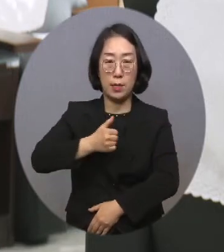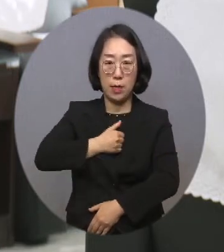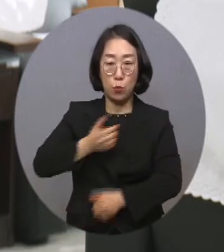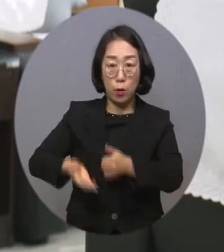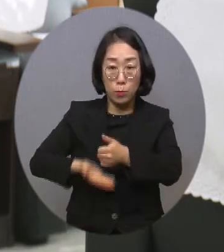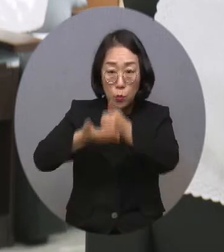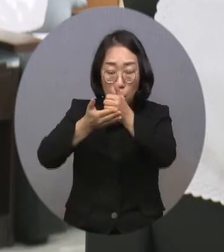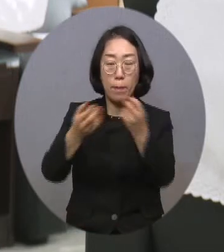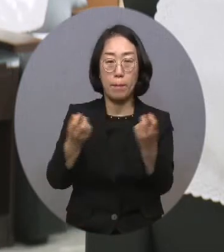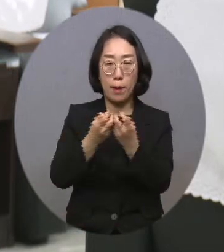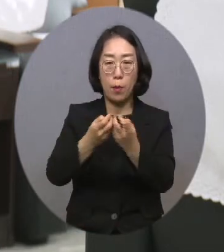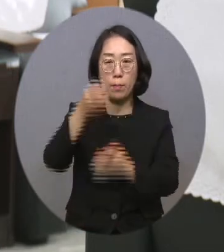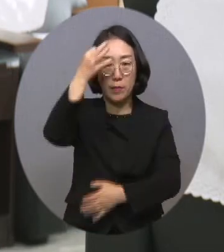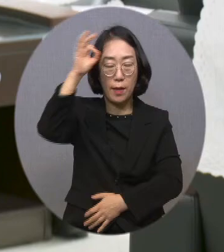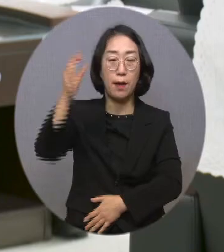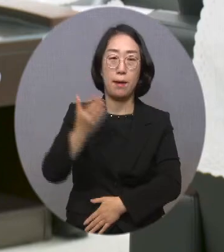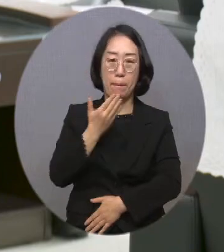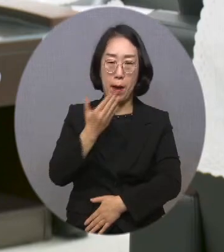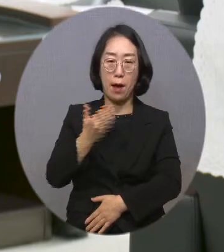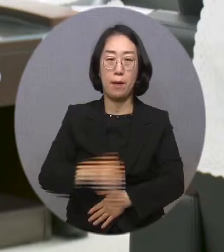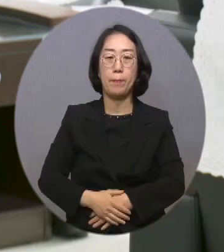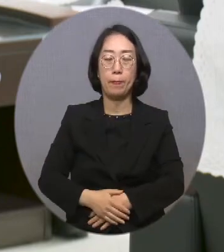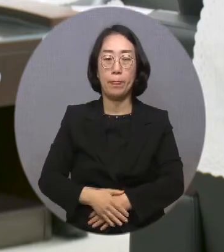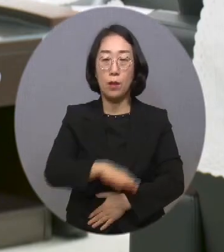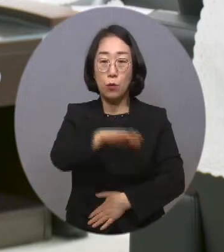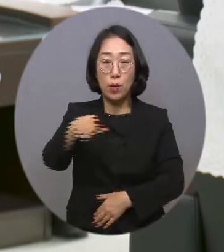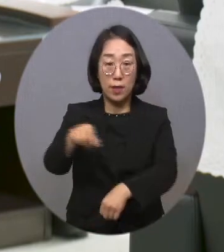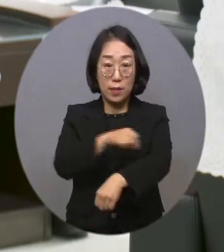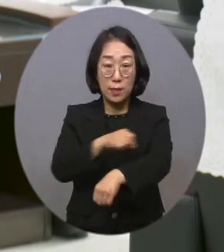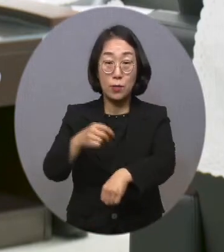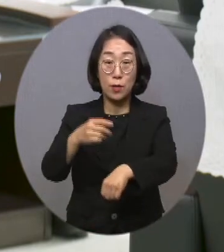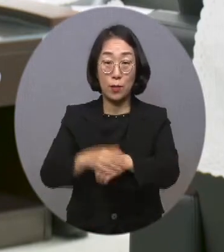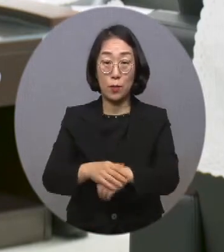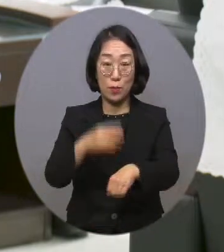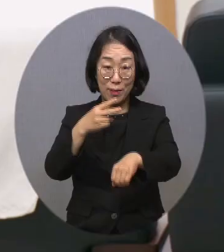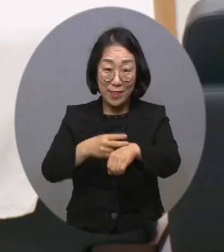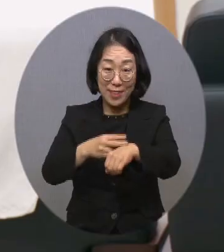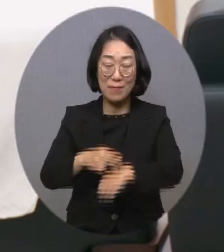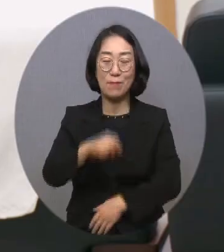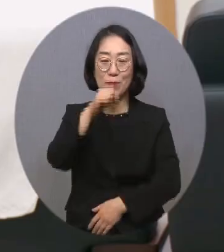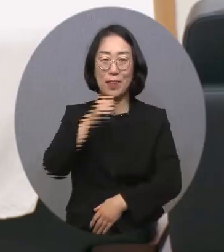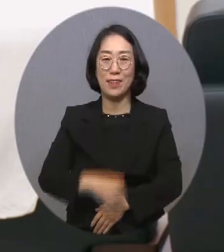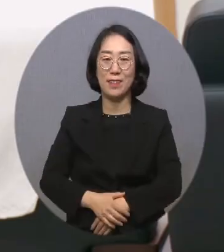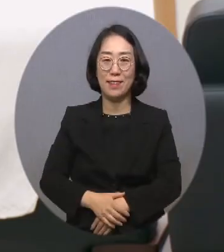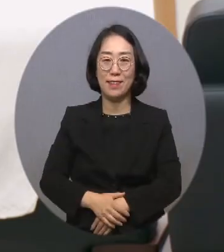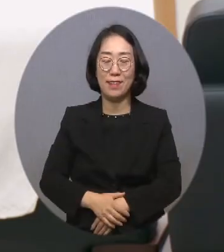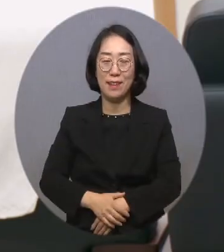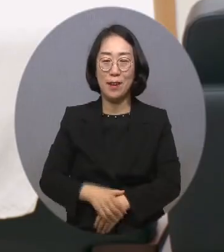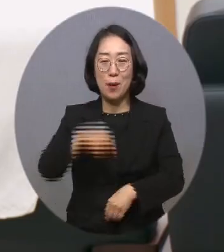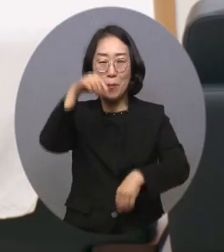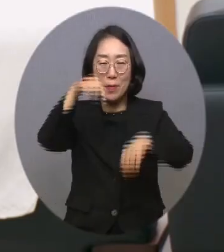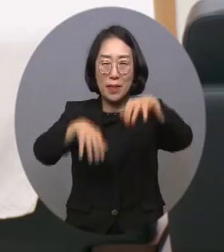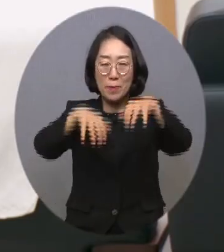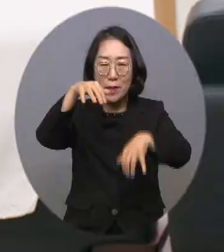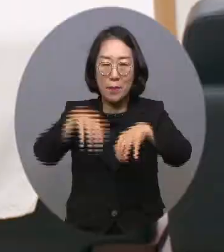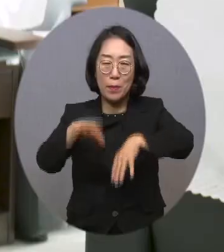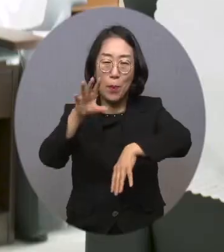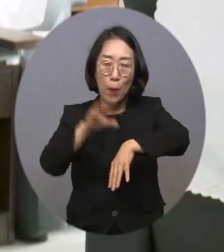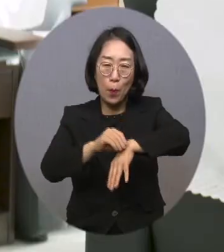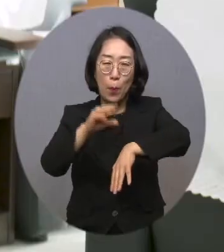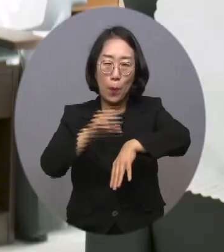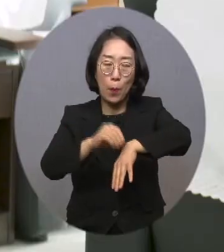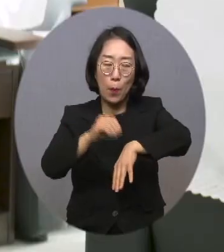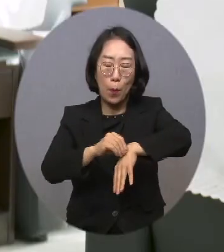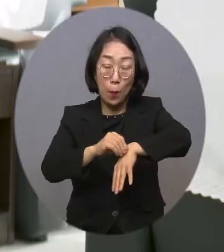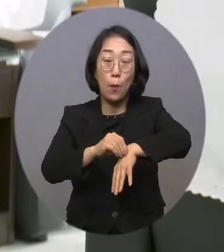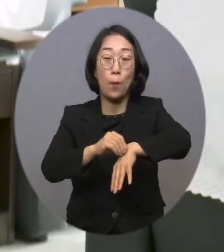생각해 볼 수 있었던 시간이었습니다. 우리 특수학교 선생님이 좋아하시는 표현 중에 가랑비에 옷 젖듯이 교육을 한다